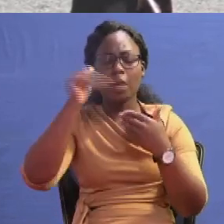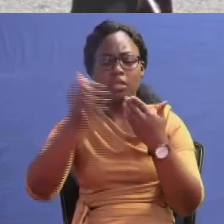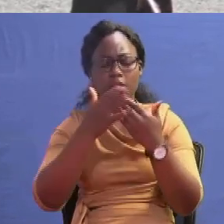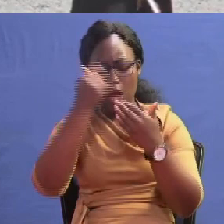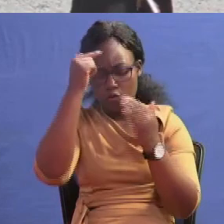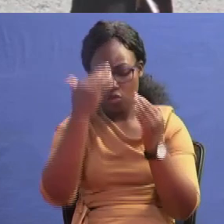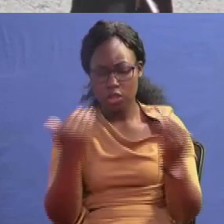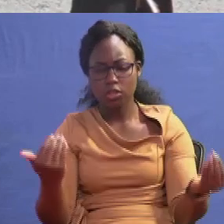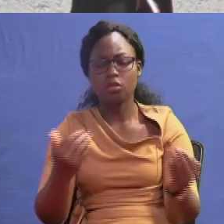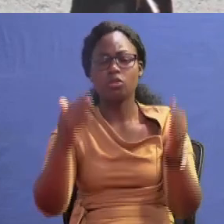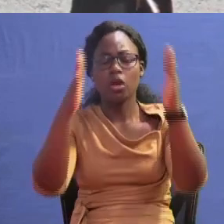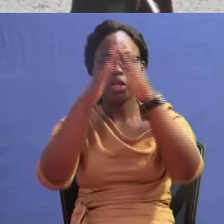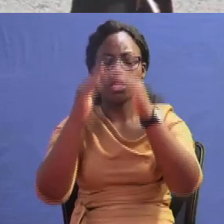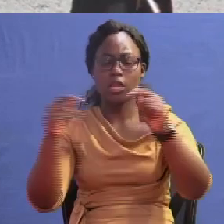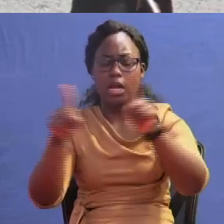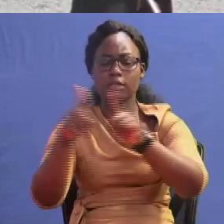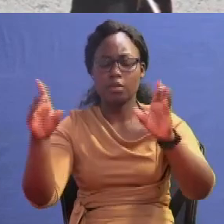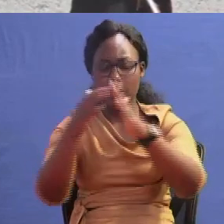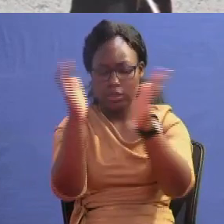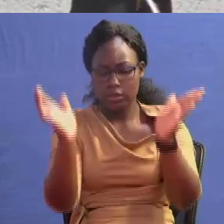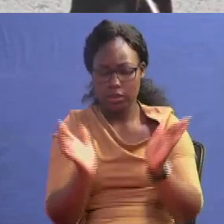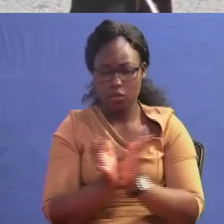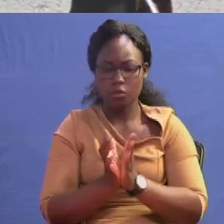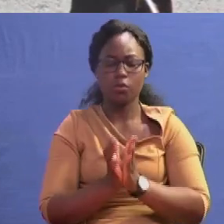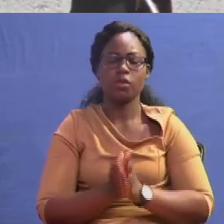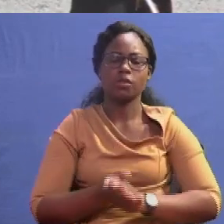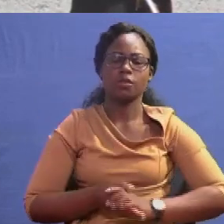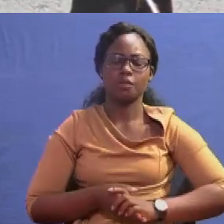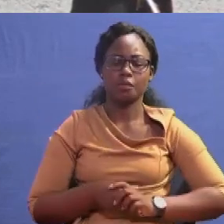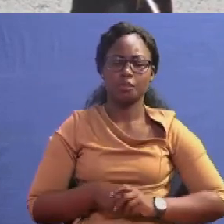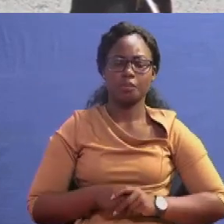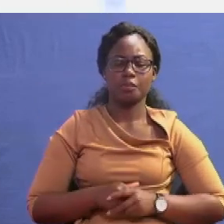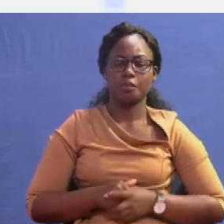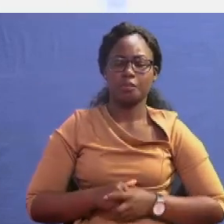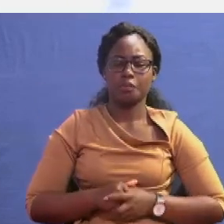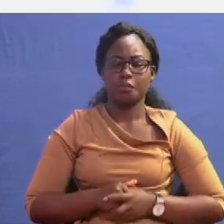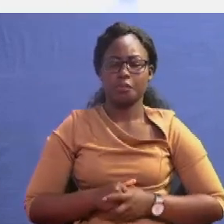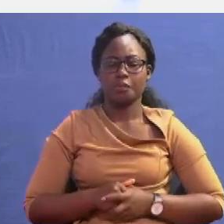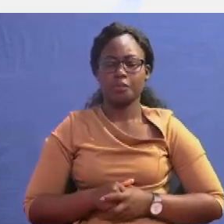katika nyumba za malezi pamoja na jamii. Edward Nyamo, Runinga KU.